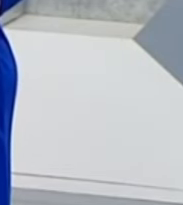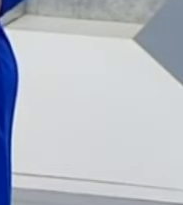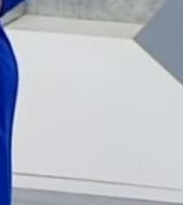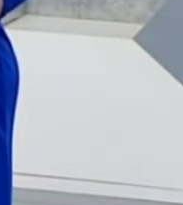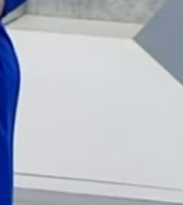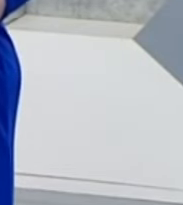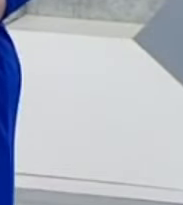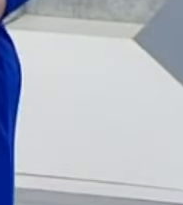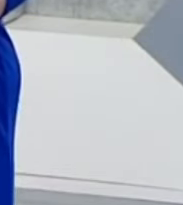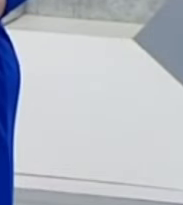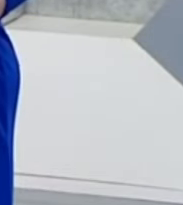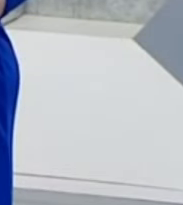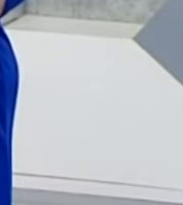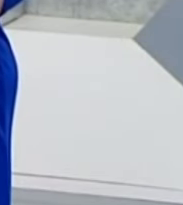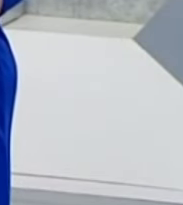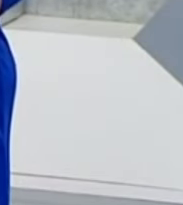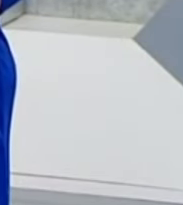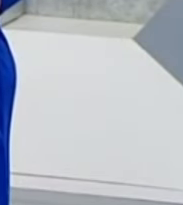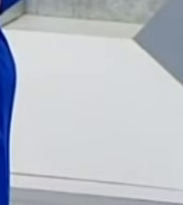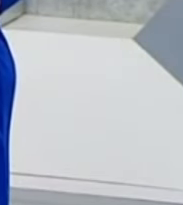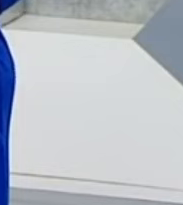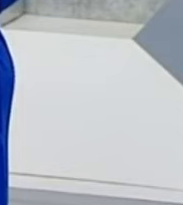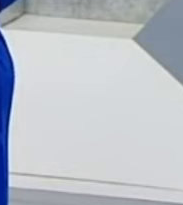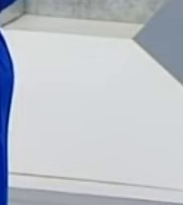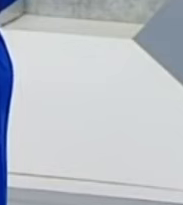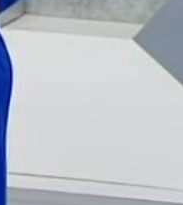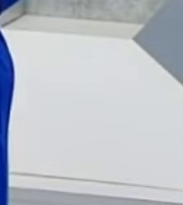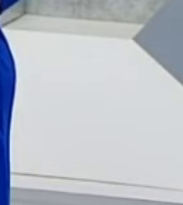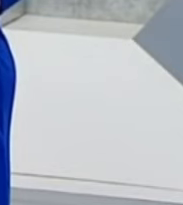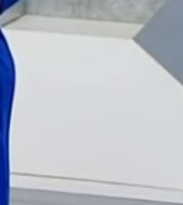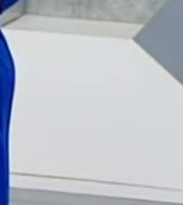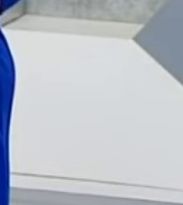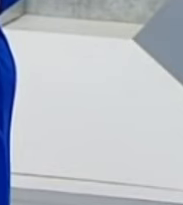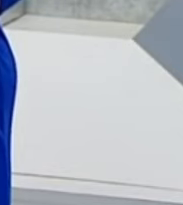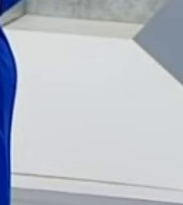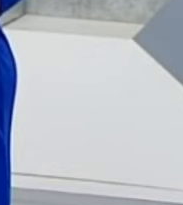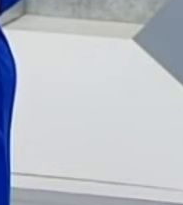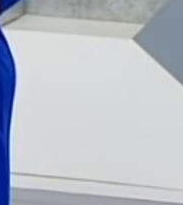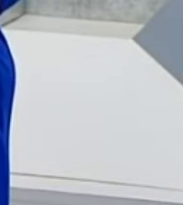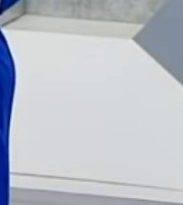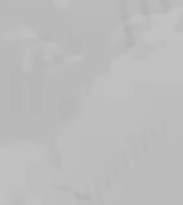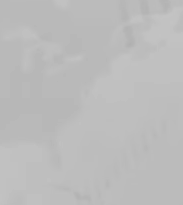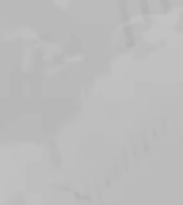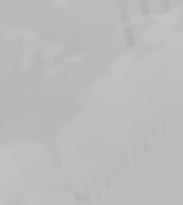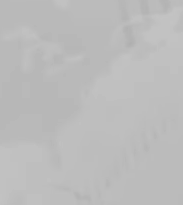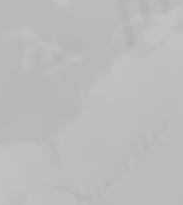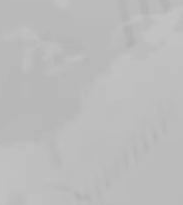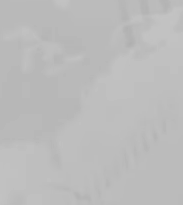GMA Pinoy TV at sa www.gmanews.tv.